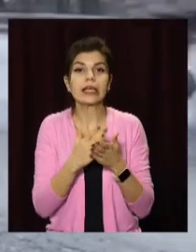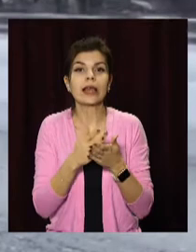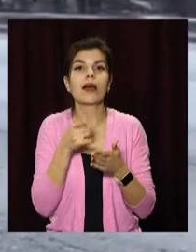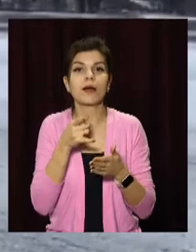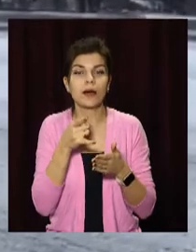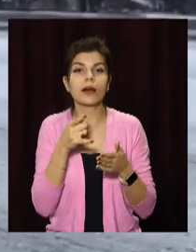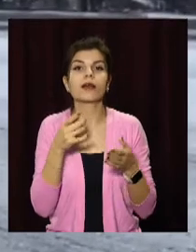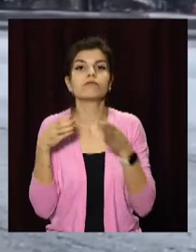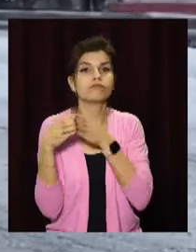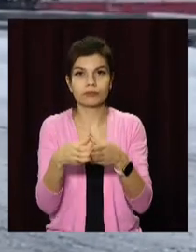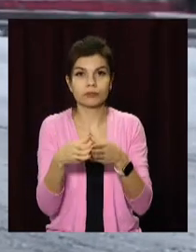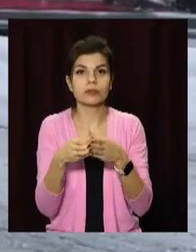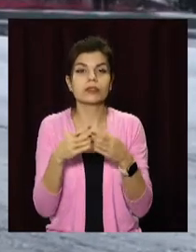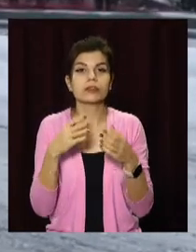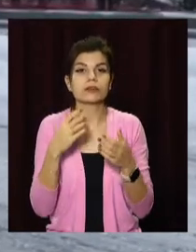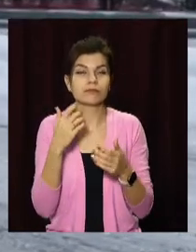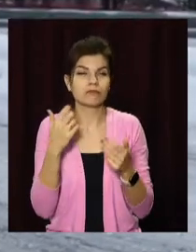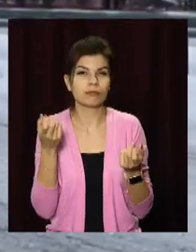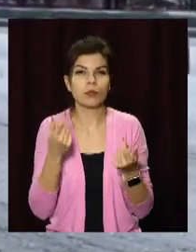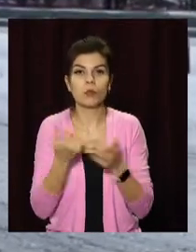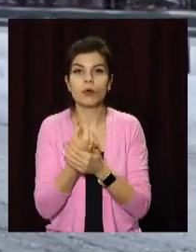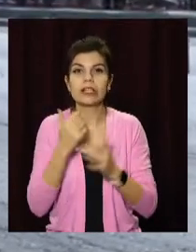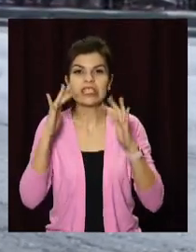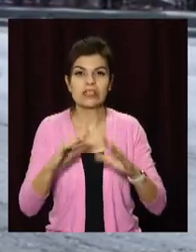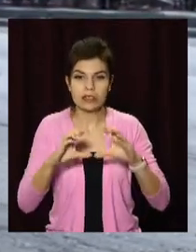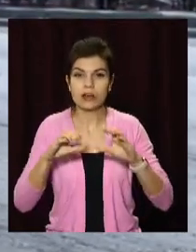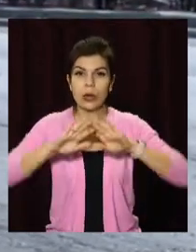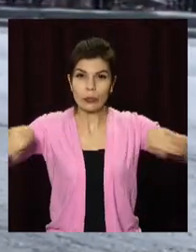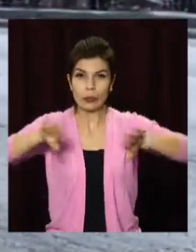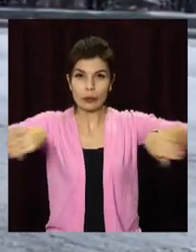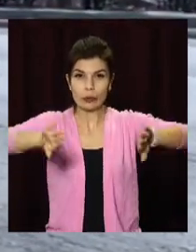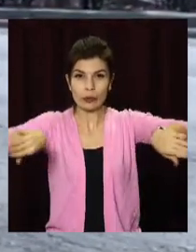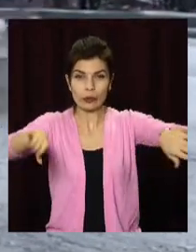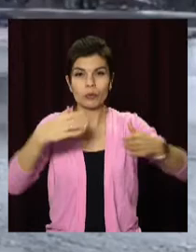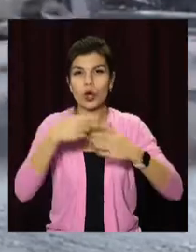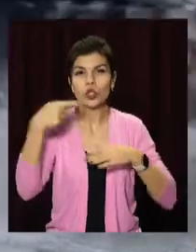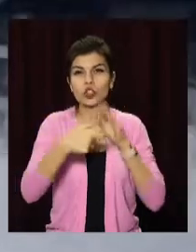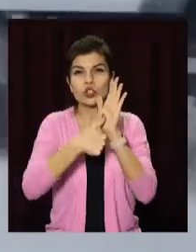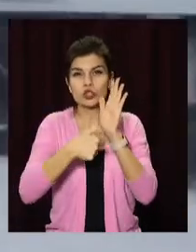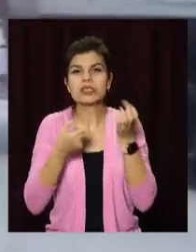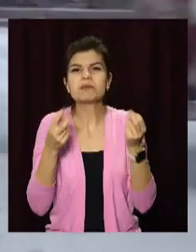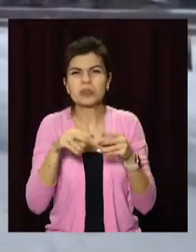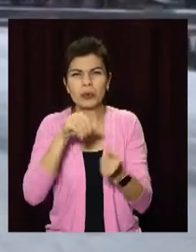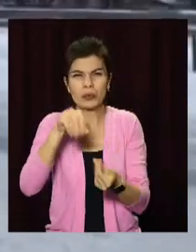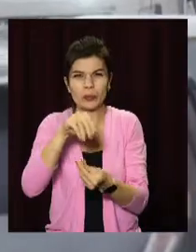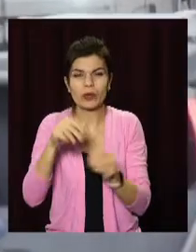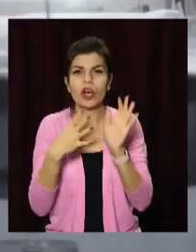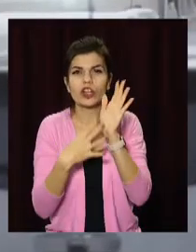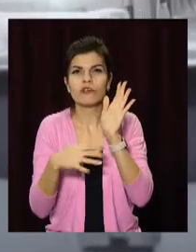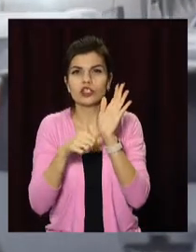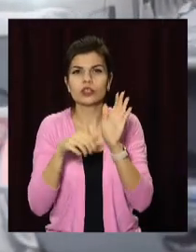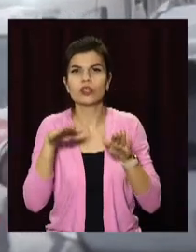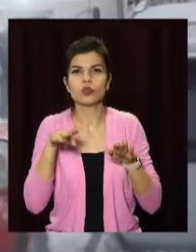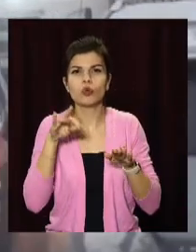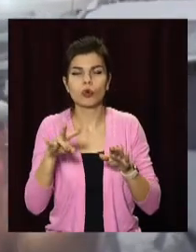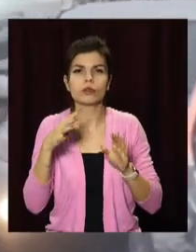та бригади комунальників. На автошляхи Дніпра висипали понад 1600 тонн комбінованого суміші, 96 тонн